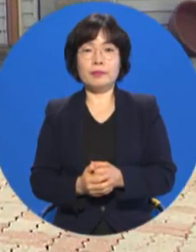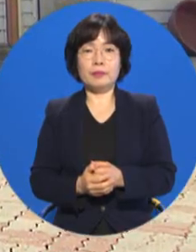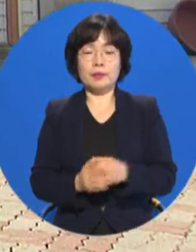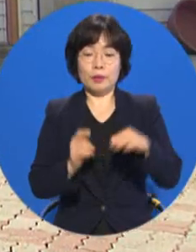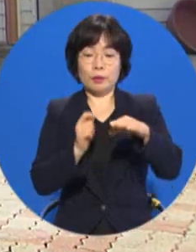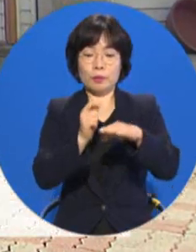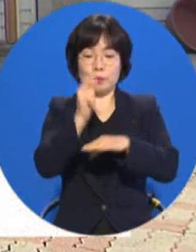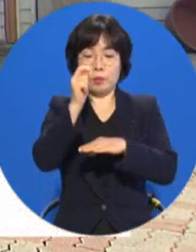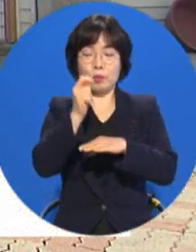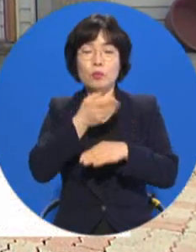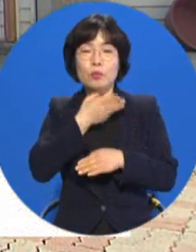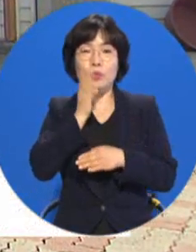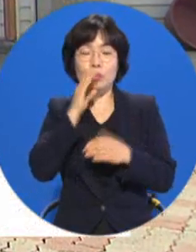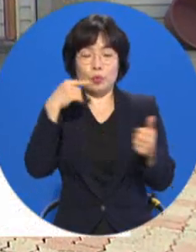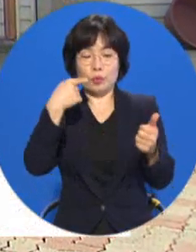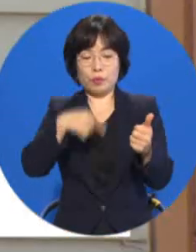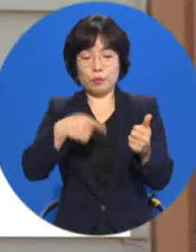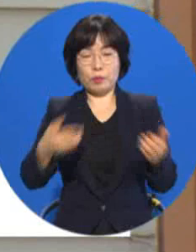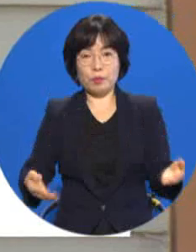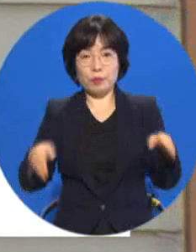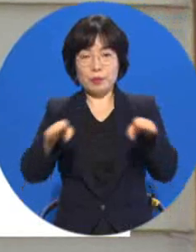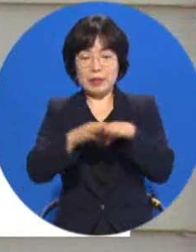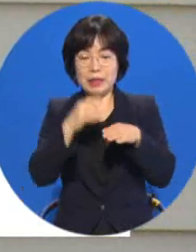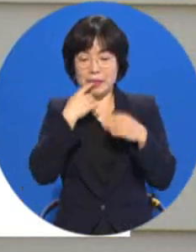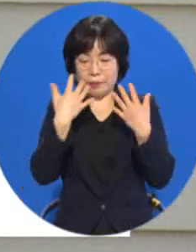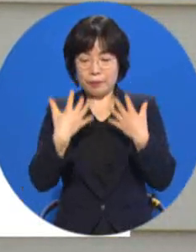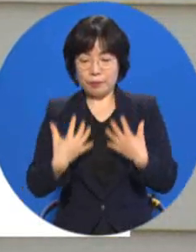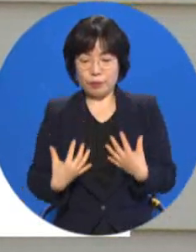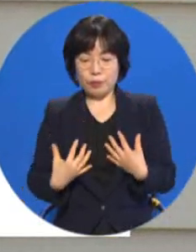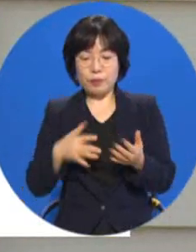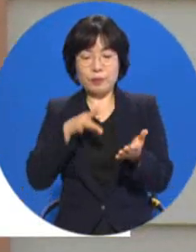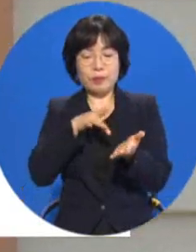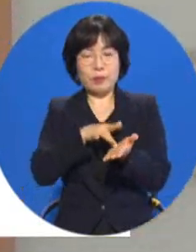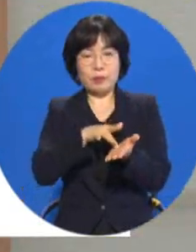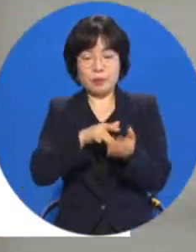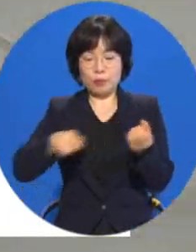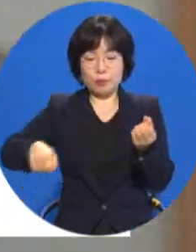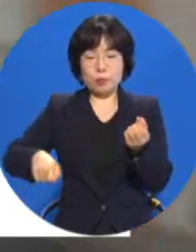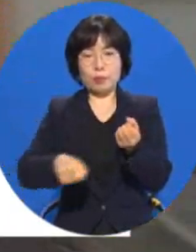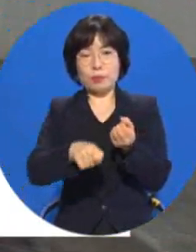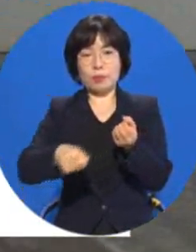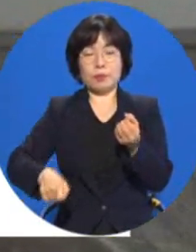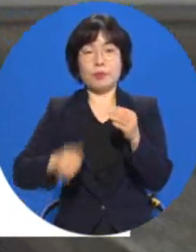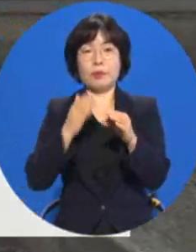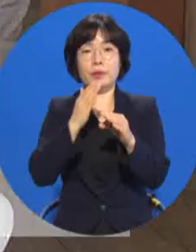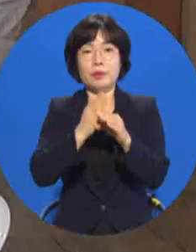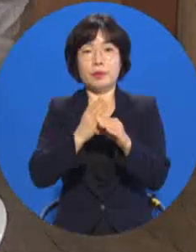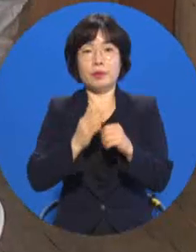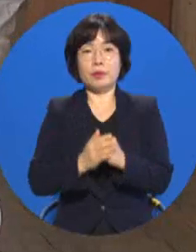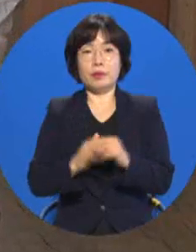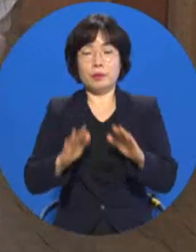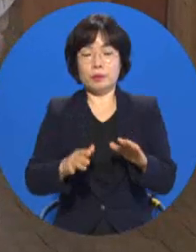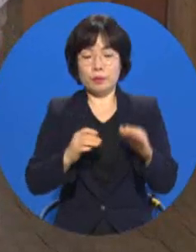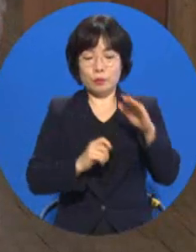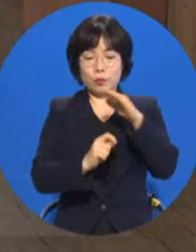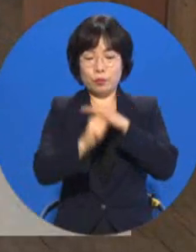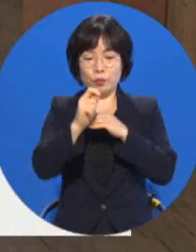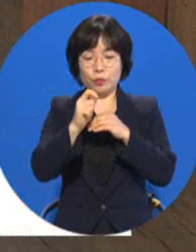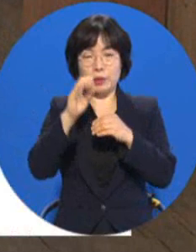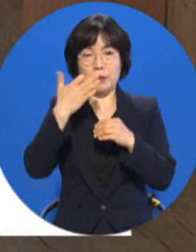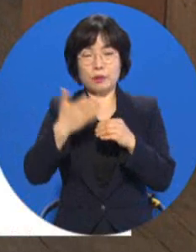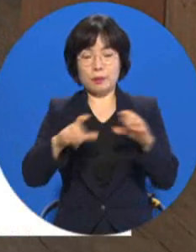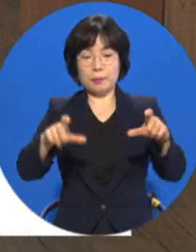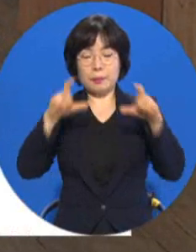고흥에 있는 한 노인 교육시설. 흰색 방호복을 입은 직원들이 방역작업을 벌입니다. 오늘 코로나19